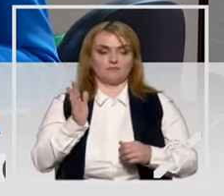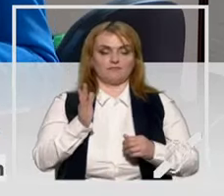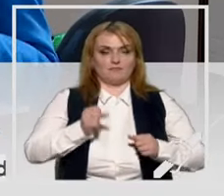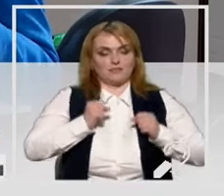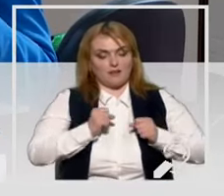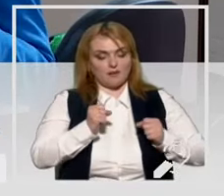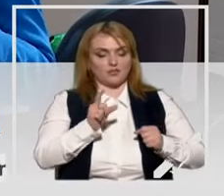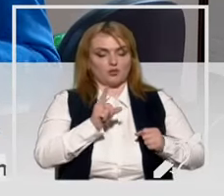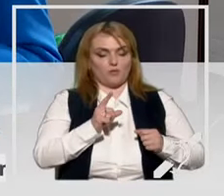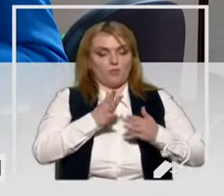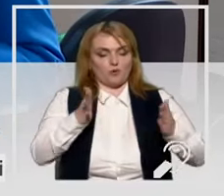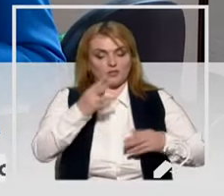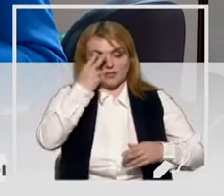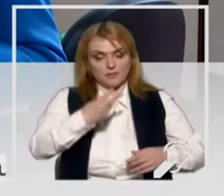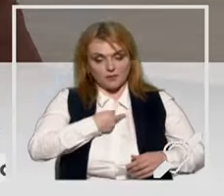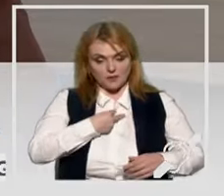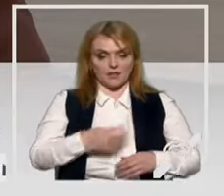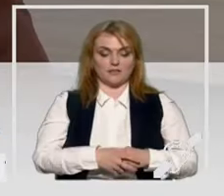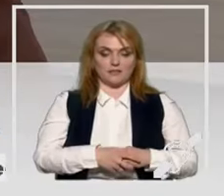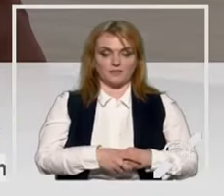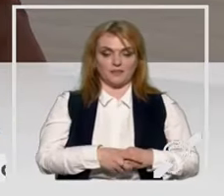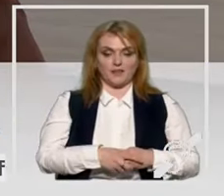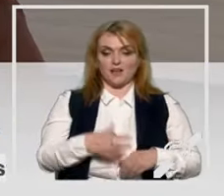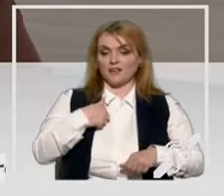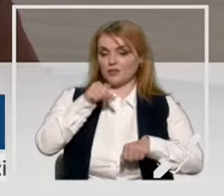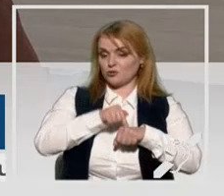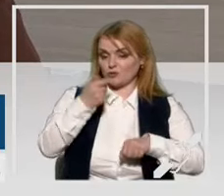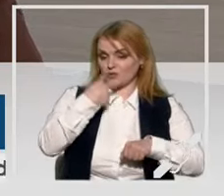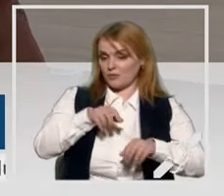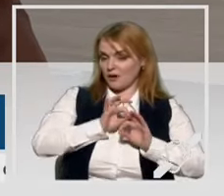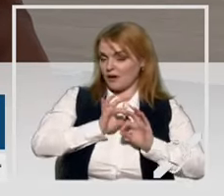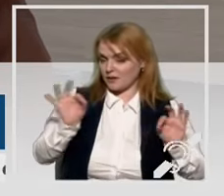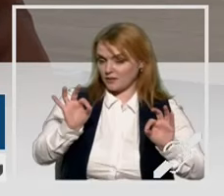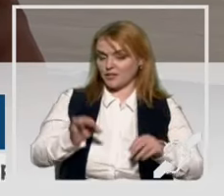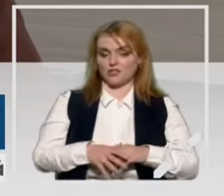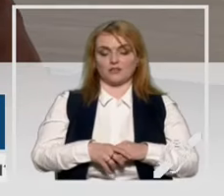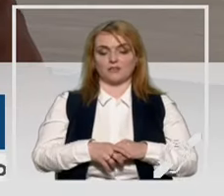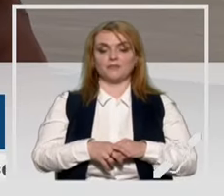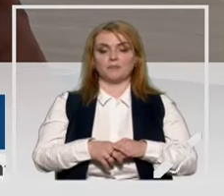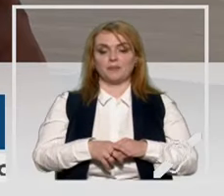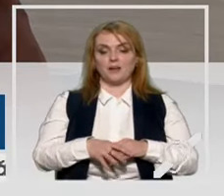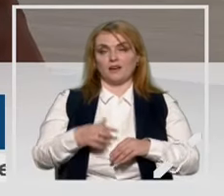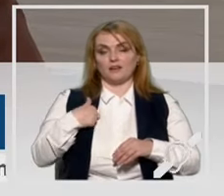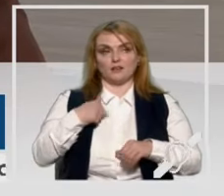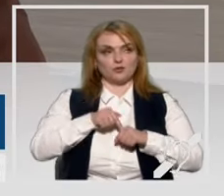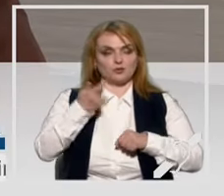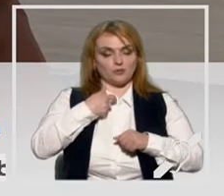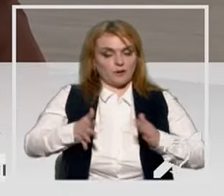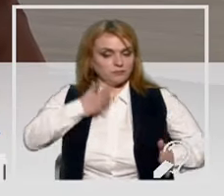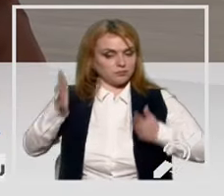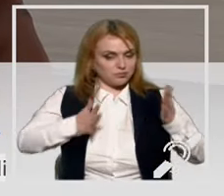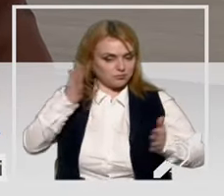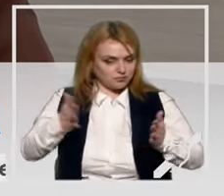telespectatorilor de pe ambele maluri ale Prutului. Să știi că mă simt foarte bine, mă simt mult mai inspirat